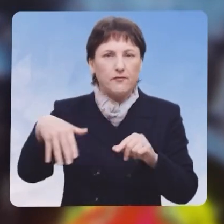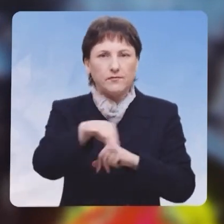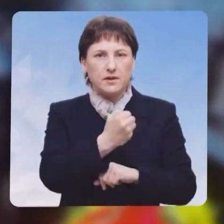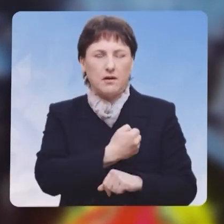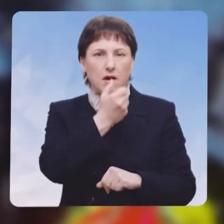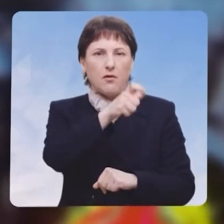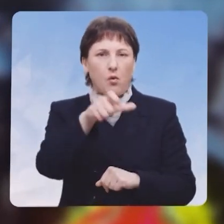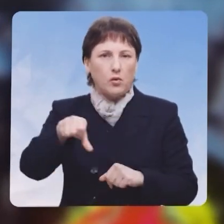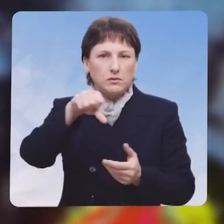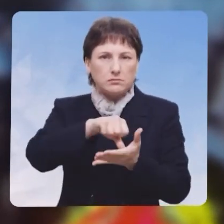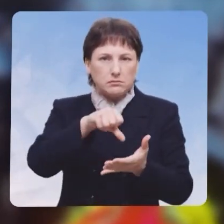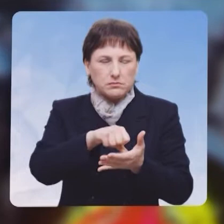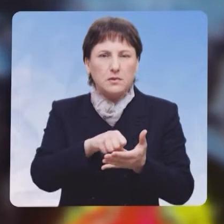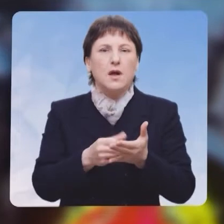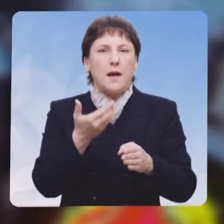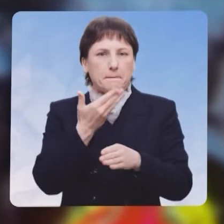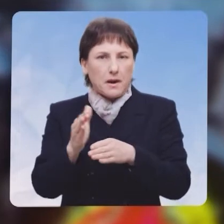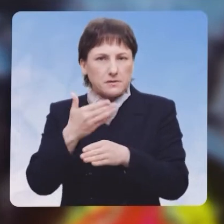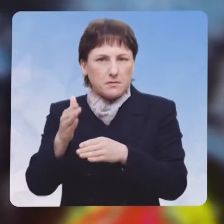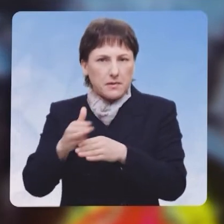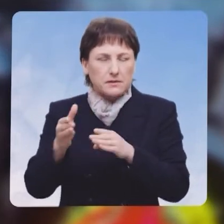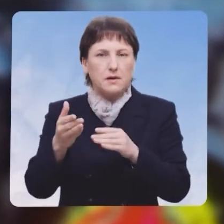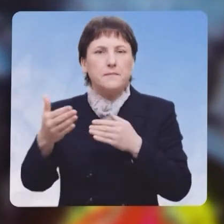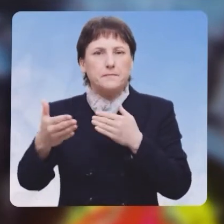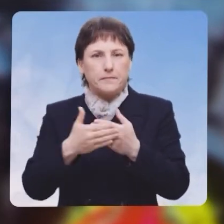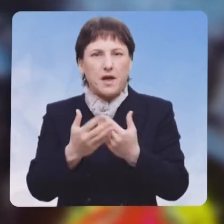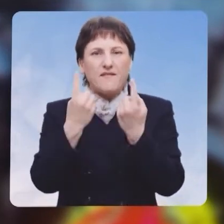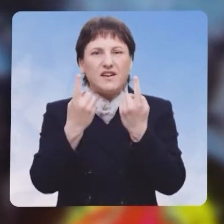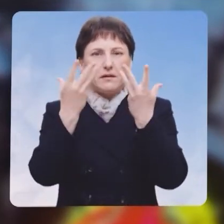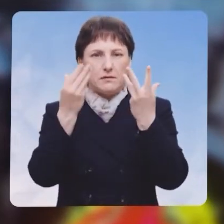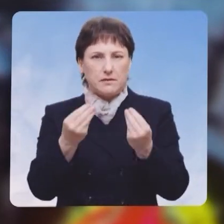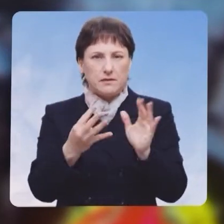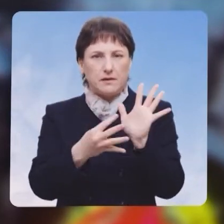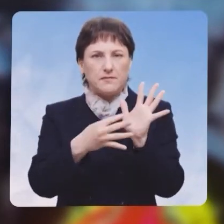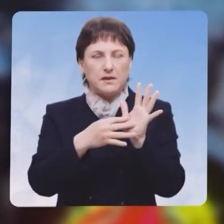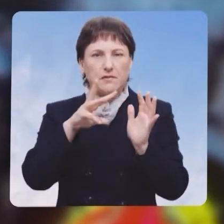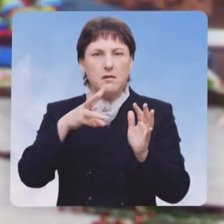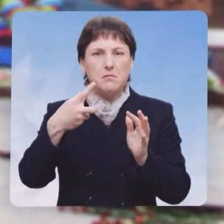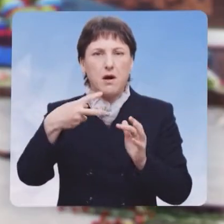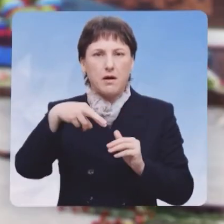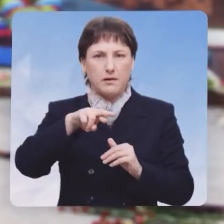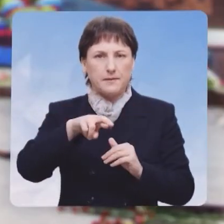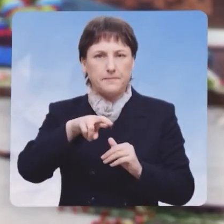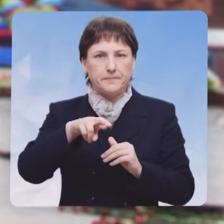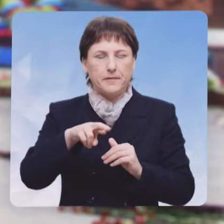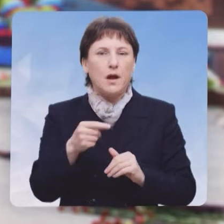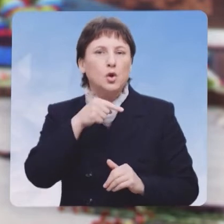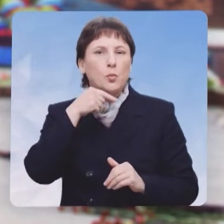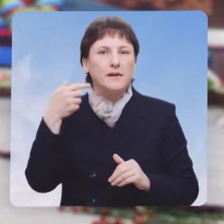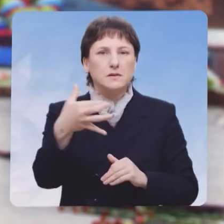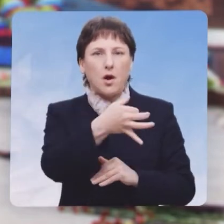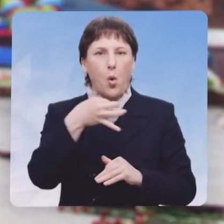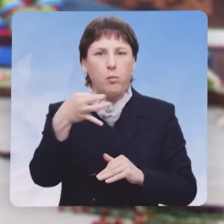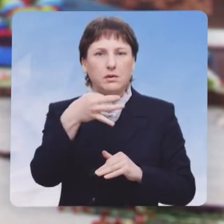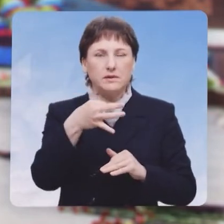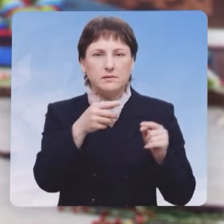труженики, шаг за шагом приближали этот великий день, 9 мая. Тюменская область в